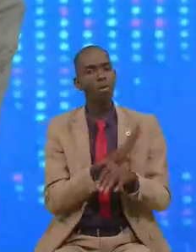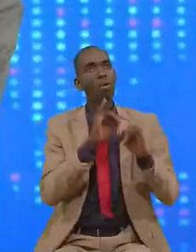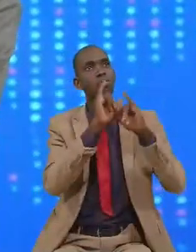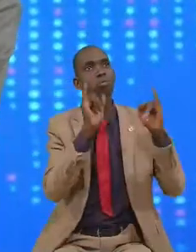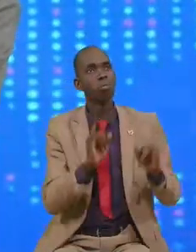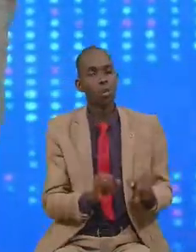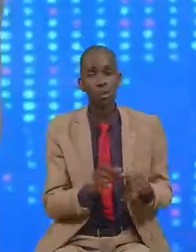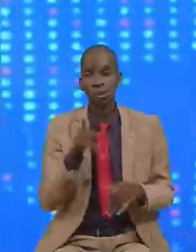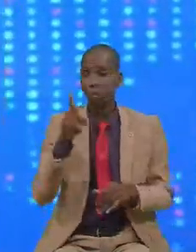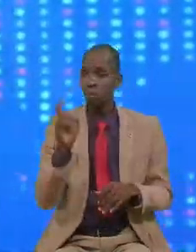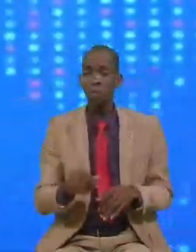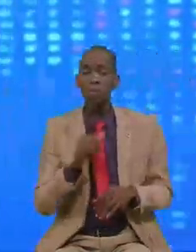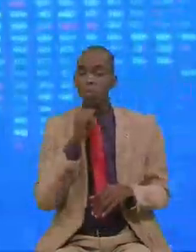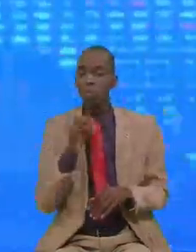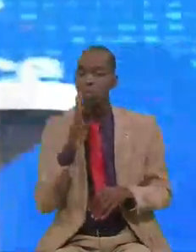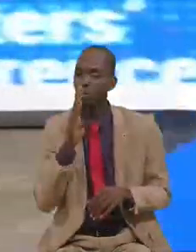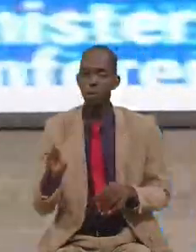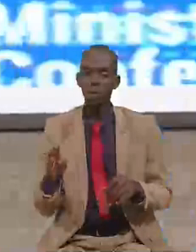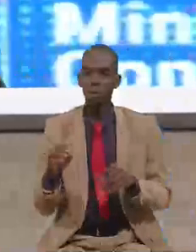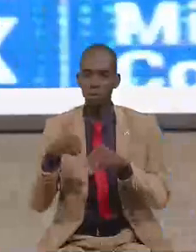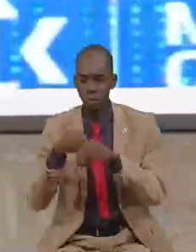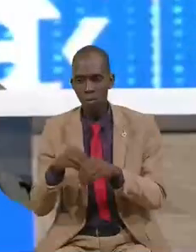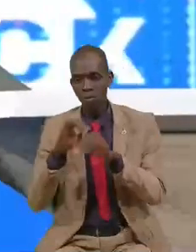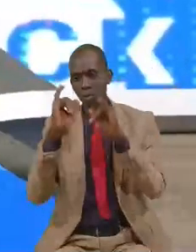être idolâtre. Mais,